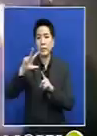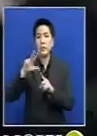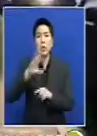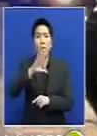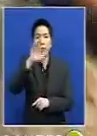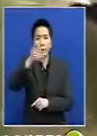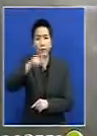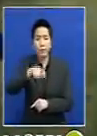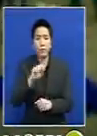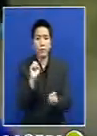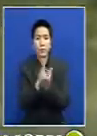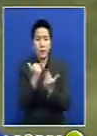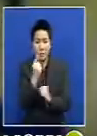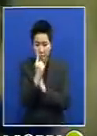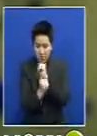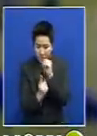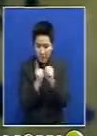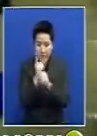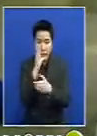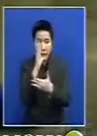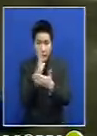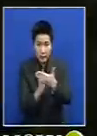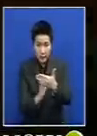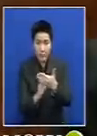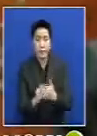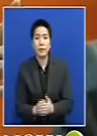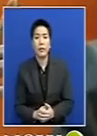งเศสเป็นเป้าในห้วงเวลาปีครึ่งที่ผ่านมา